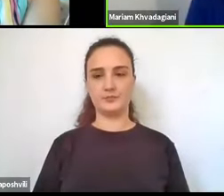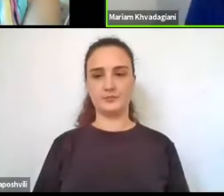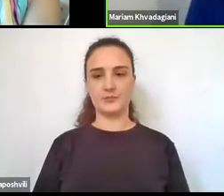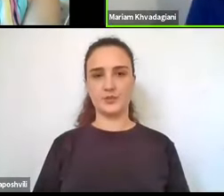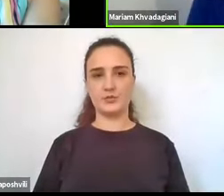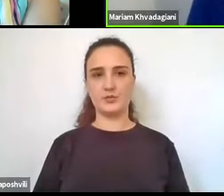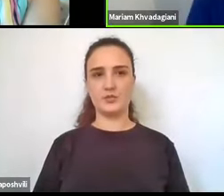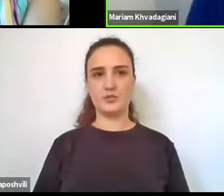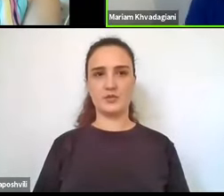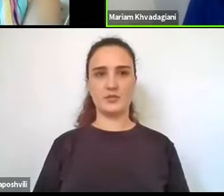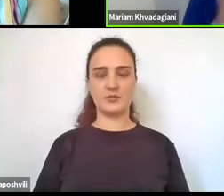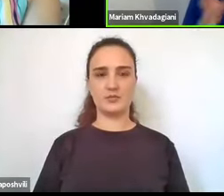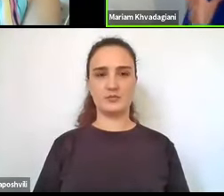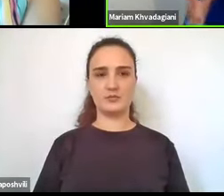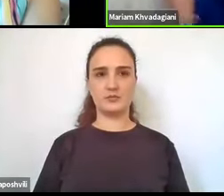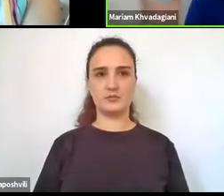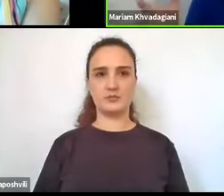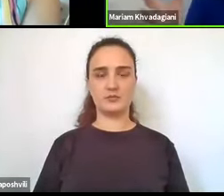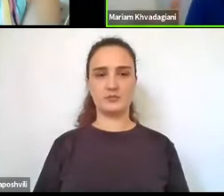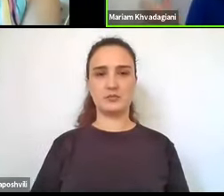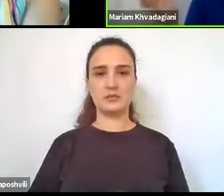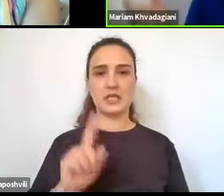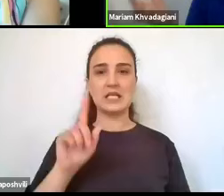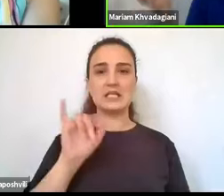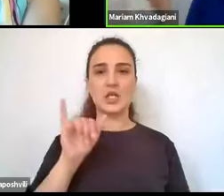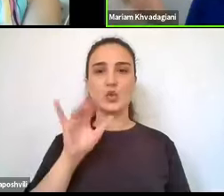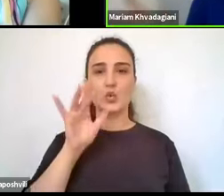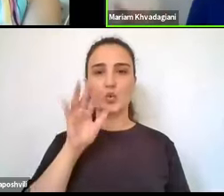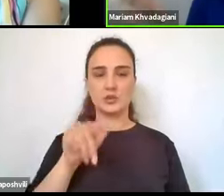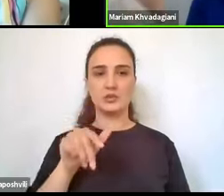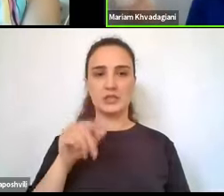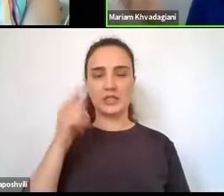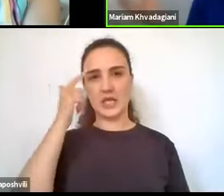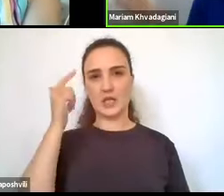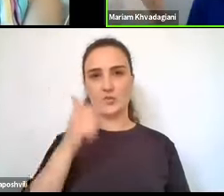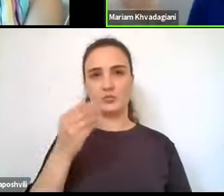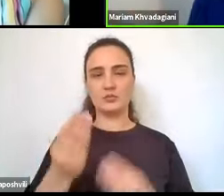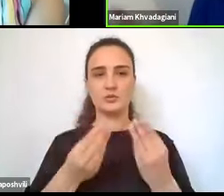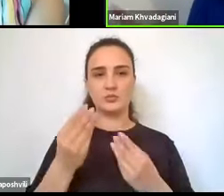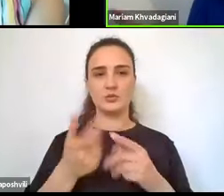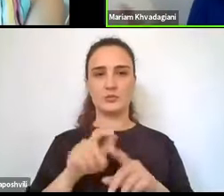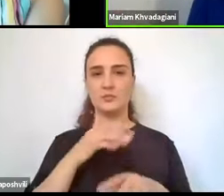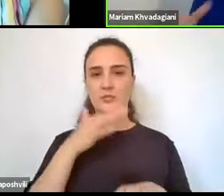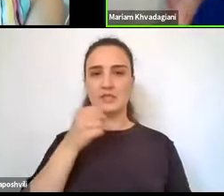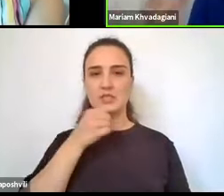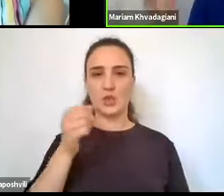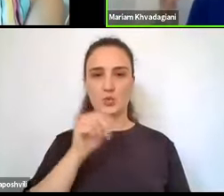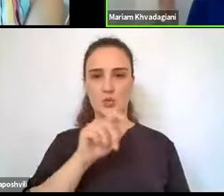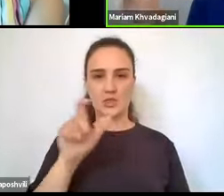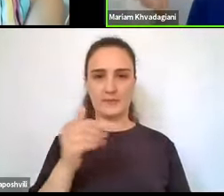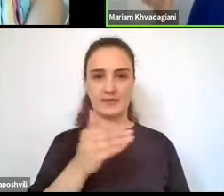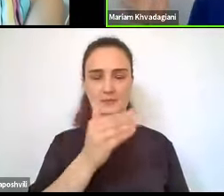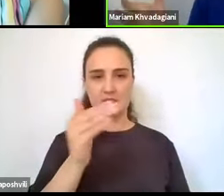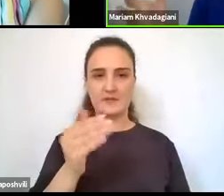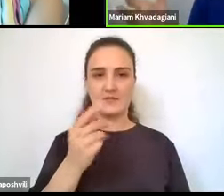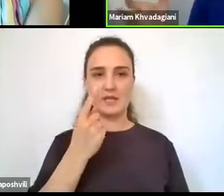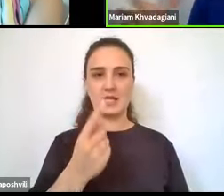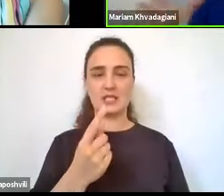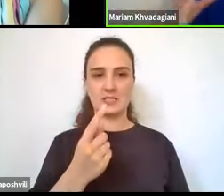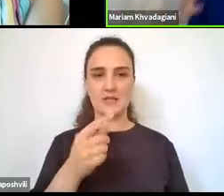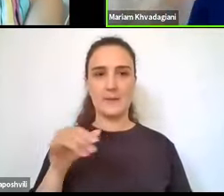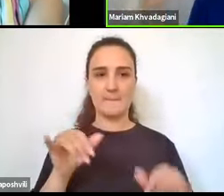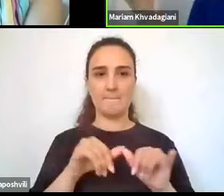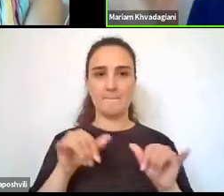გადაცემა მახსენდება რასადროდის ხო ეს არის თამაში ინტელექტუალური თამაში ძალიან ბევრი ზრდასრული ერთი მაგიდის